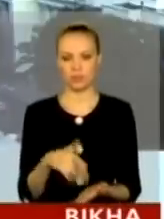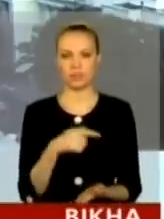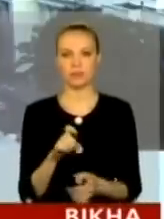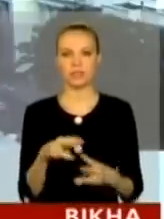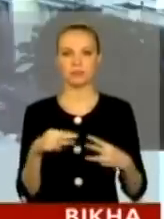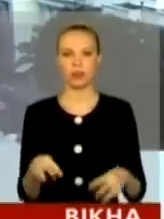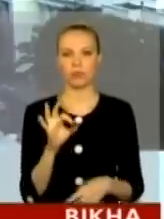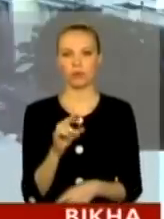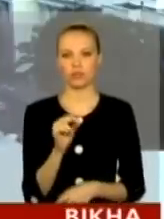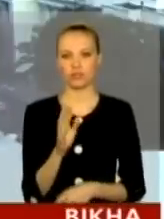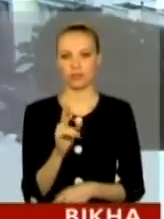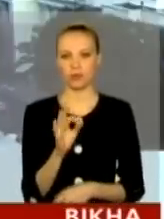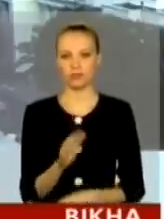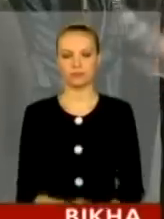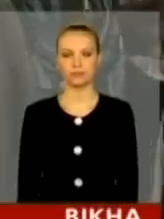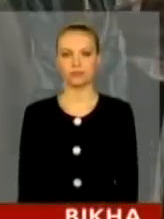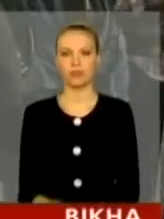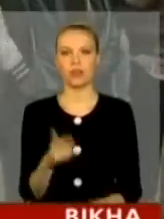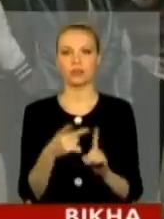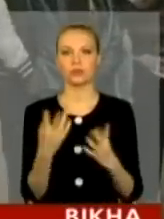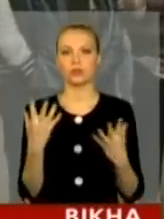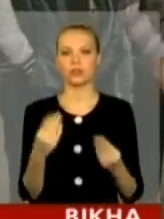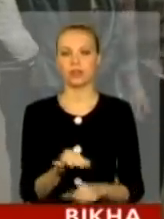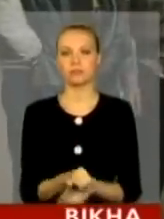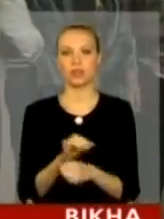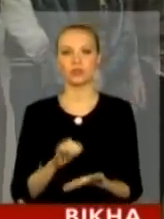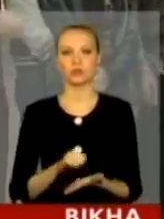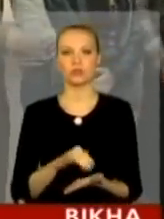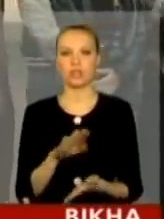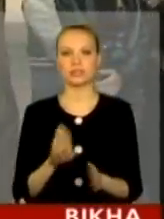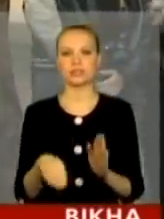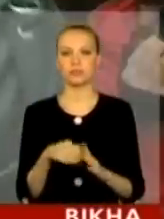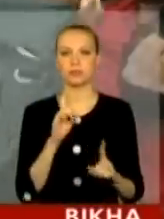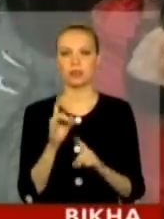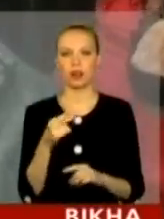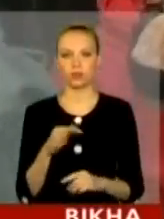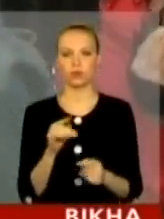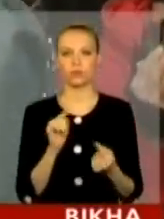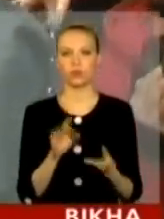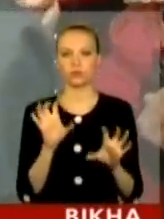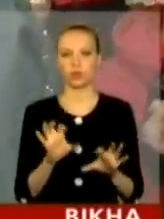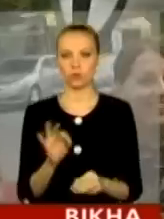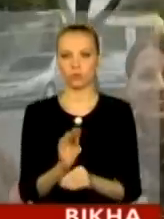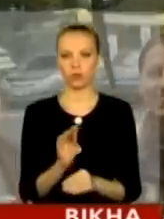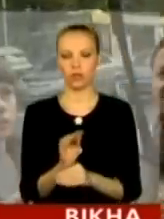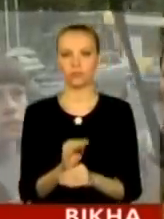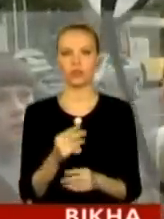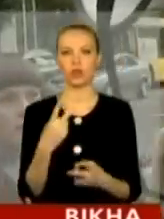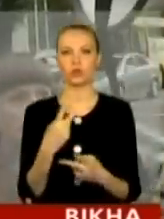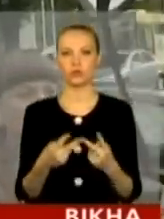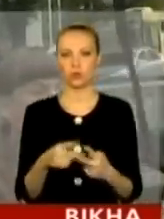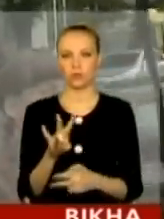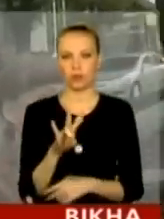з парламенту Ольга червакова другий день пікету журналістів під радою проти закону про наклеп дюрмам